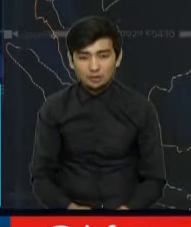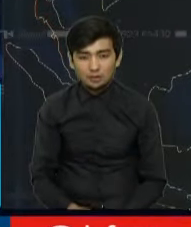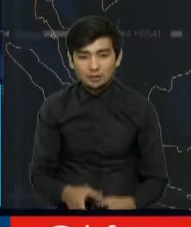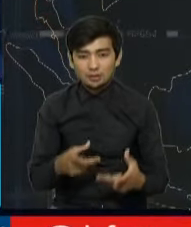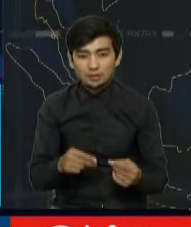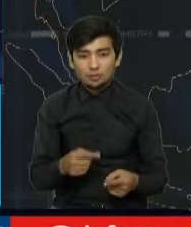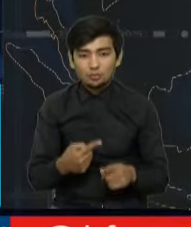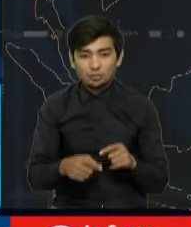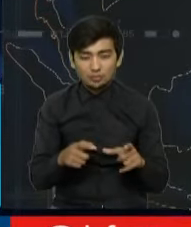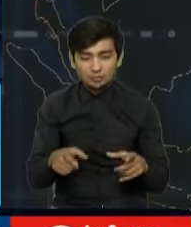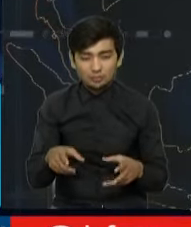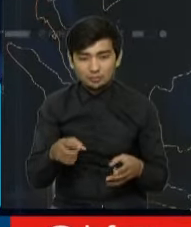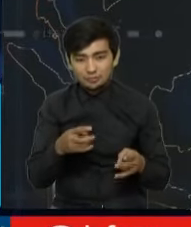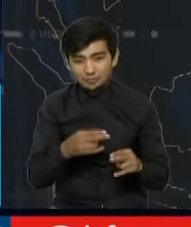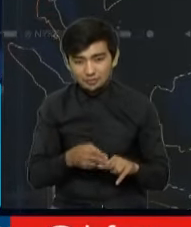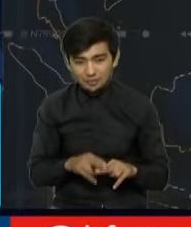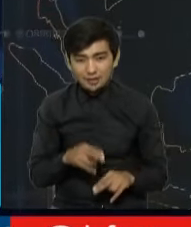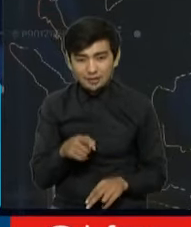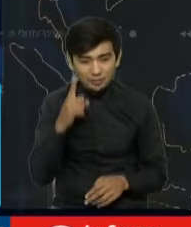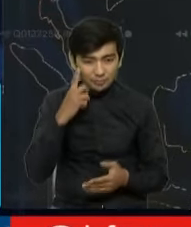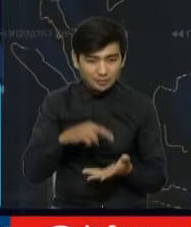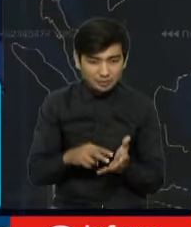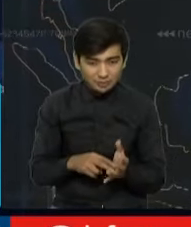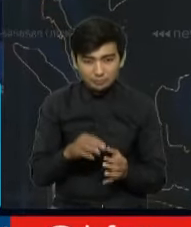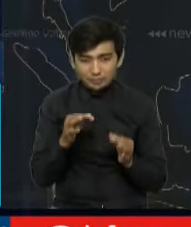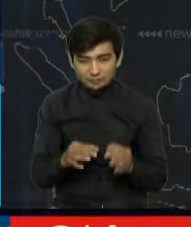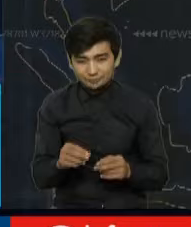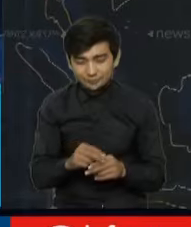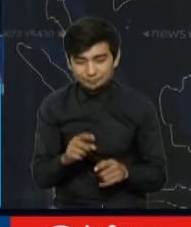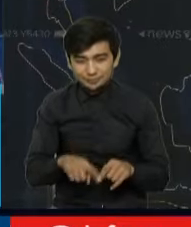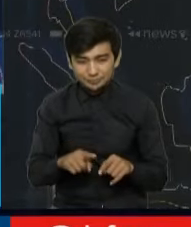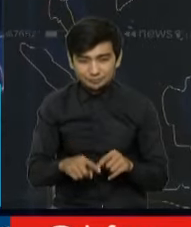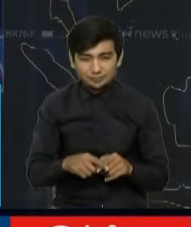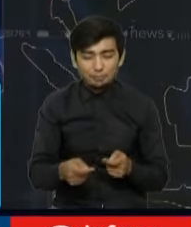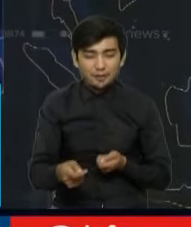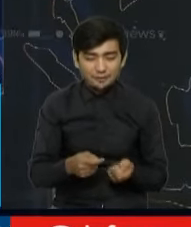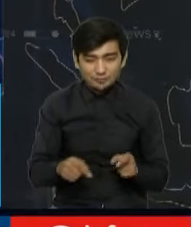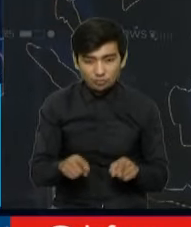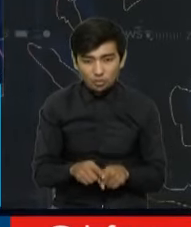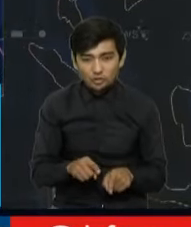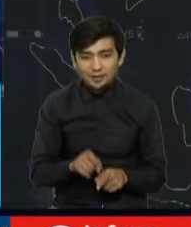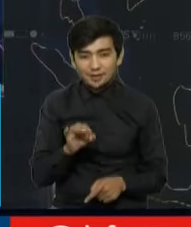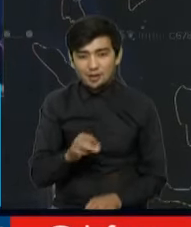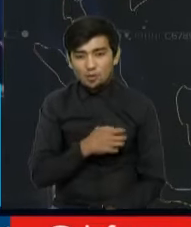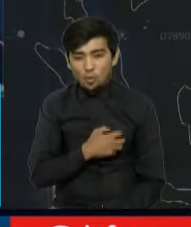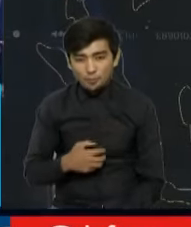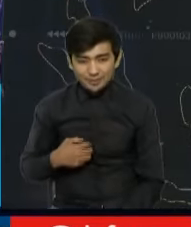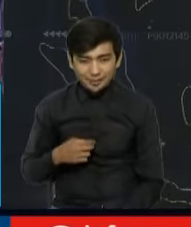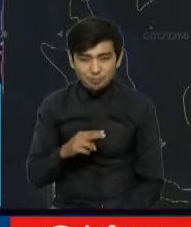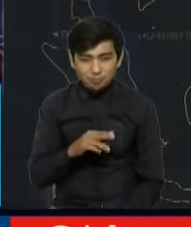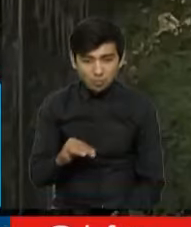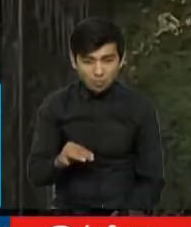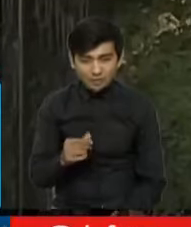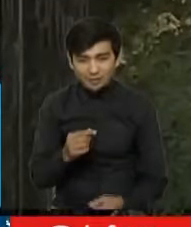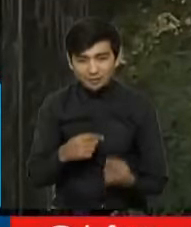Где остальные? И в этом плане нужно активизироваться и правительству, и комиссии по возврату